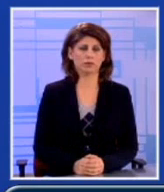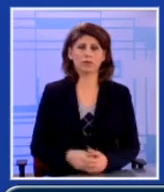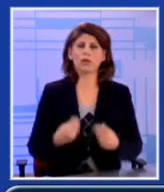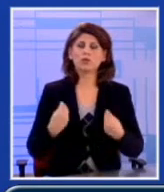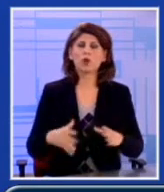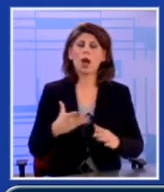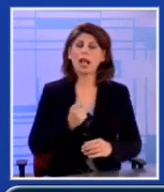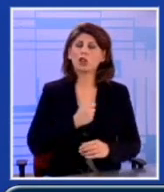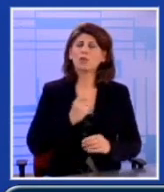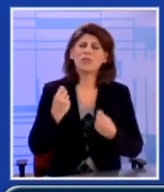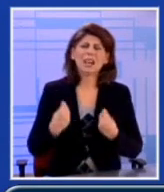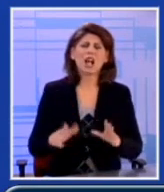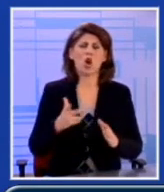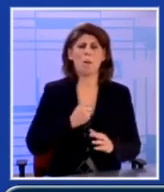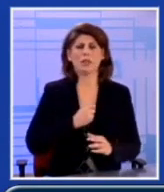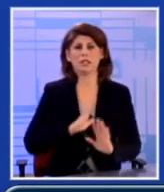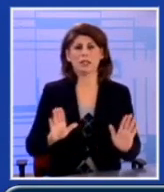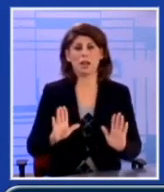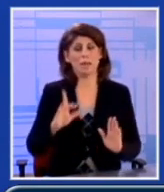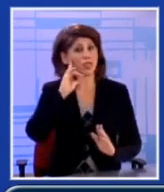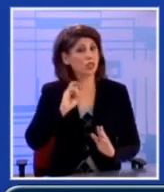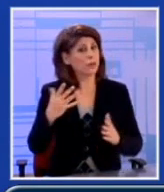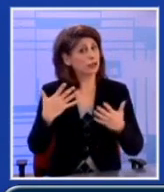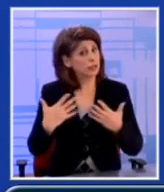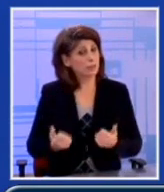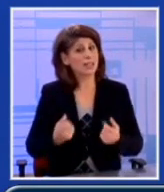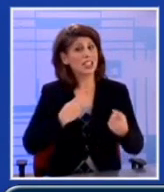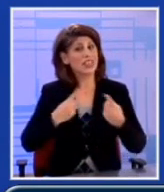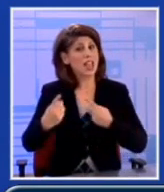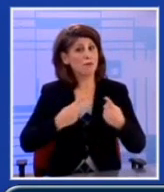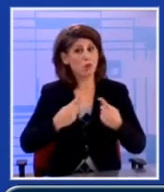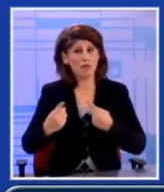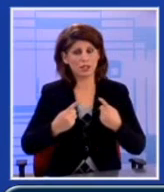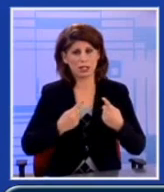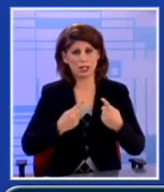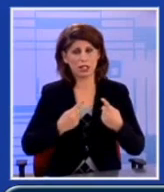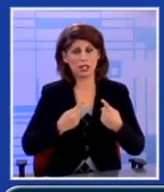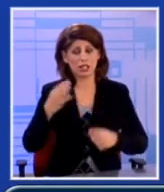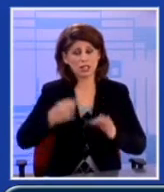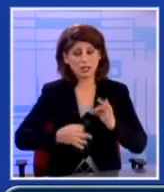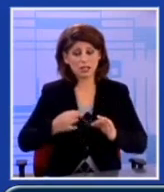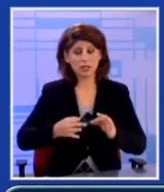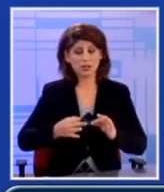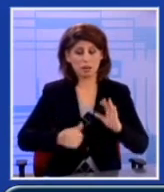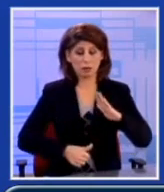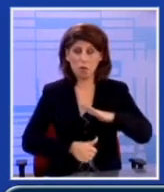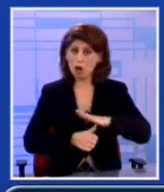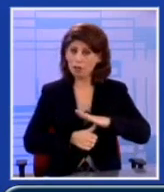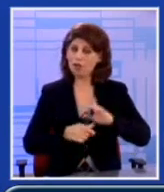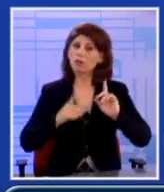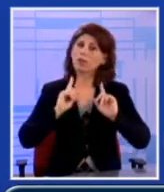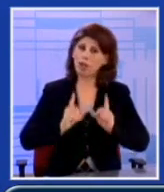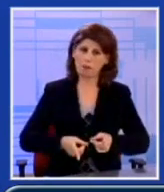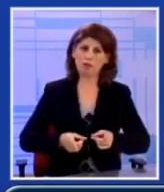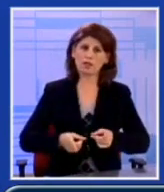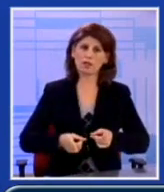κακόπιστη, με δεδομένο ότι είχε υπάρξει διαβούλευση στο πλαίσιο του Προεδρείου και απόφαση